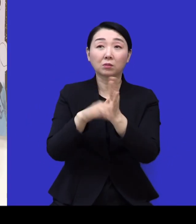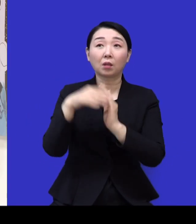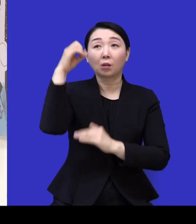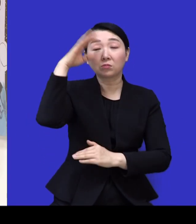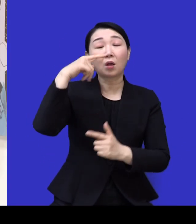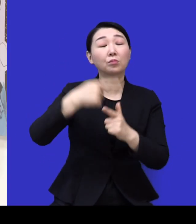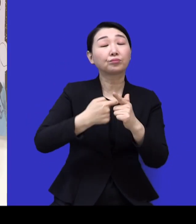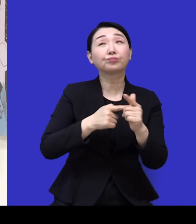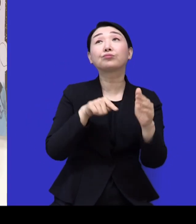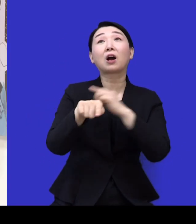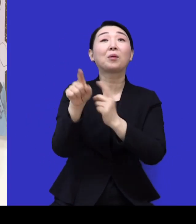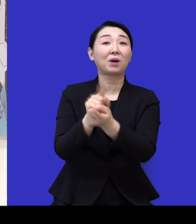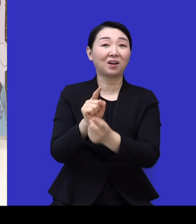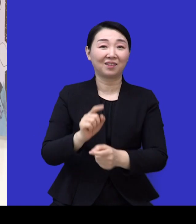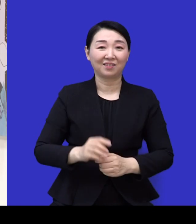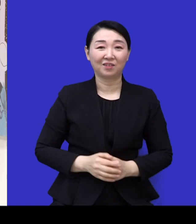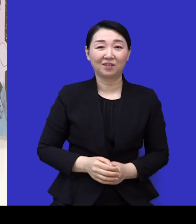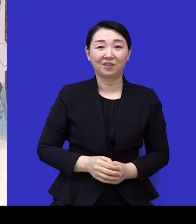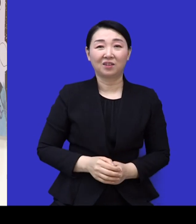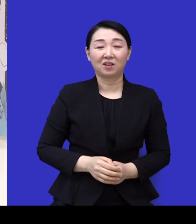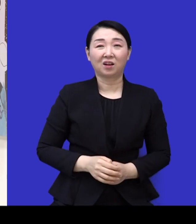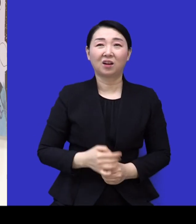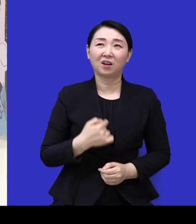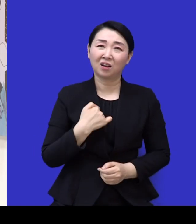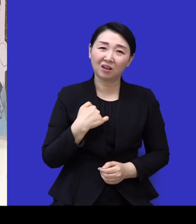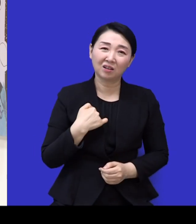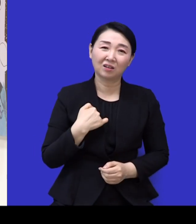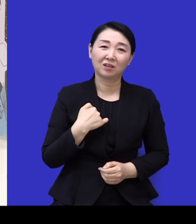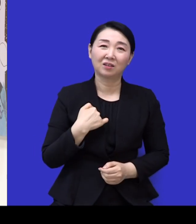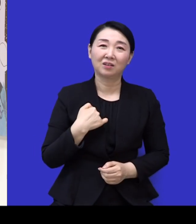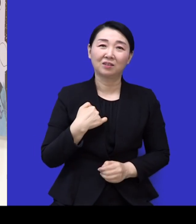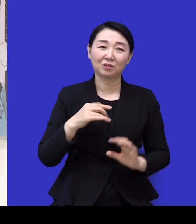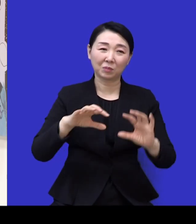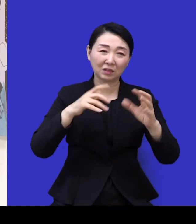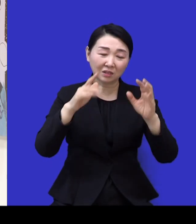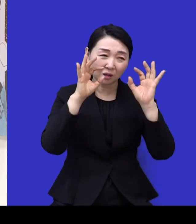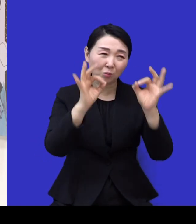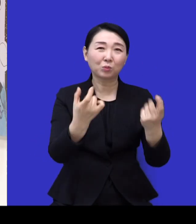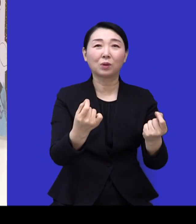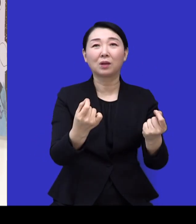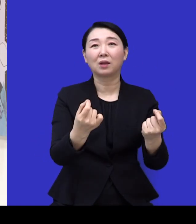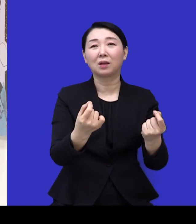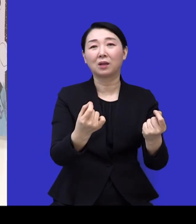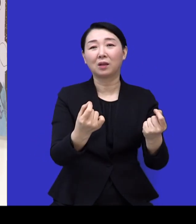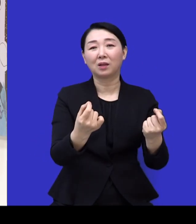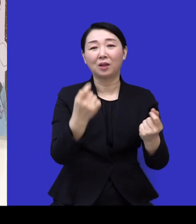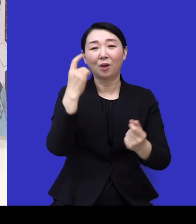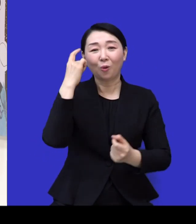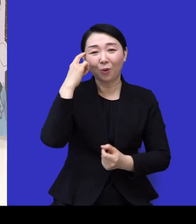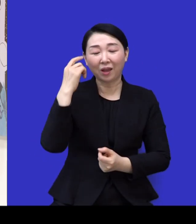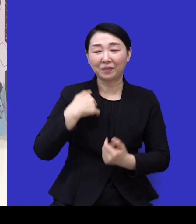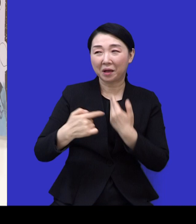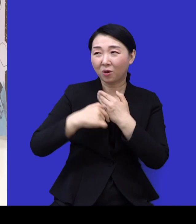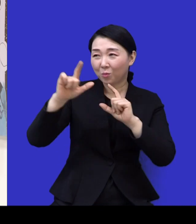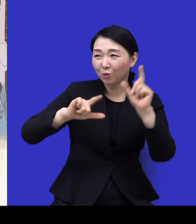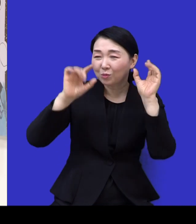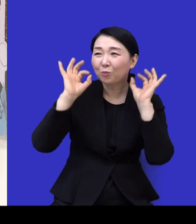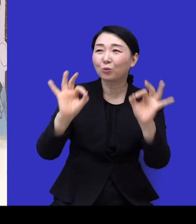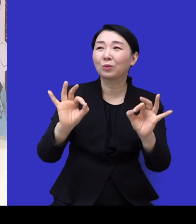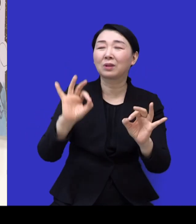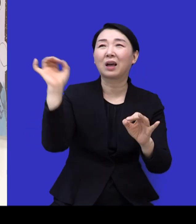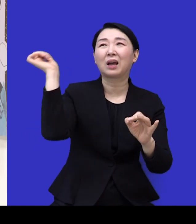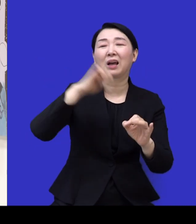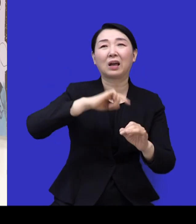생각 없이 가거든요. 아. 야, 제가 정말 세상을 보는 거야. 제가 그 정말 외형을 보는구나. 네.